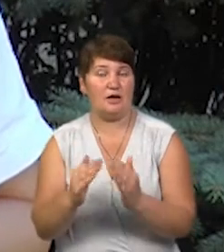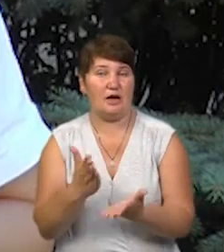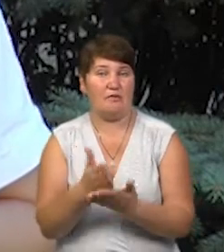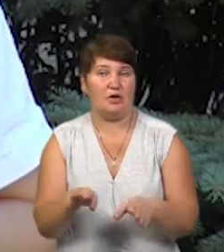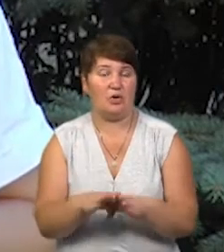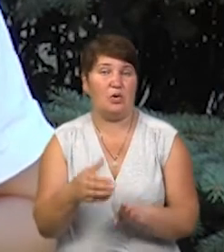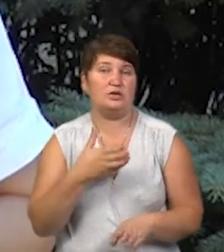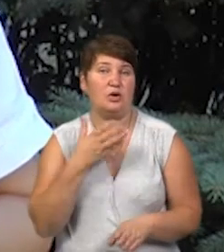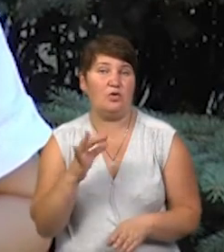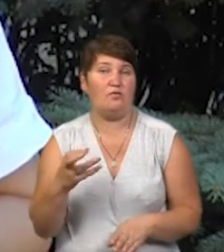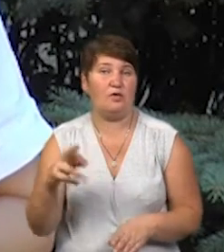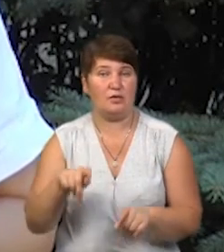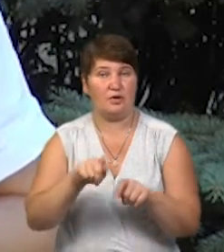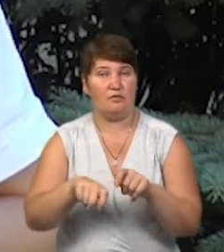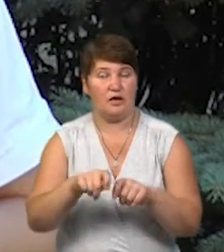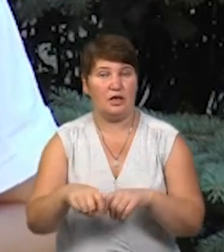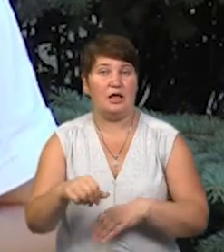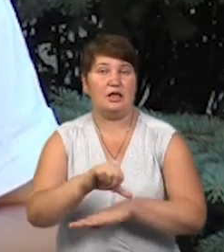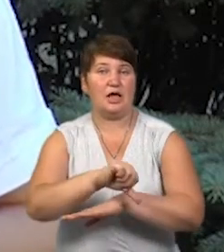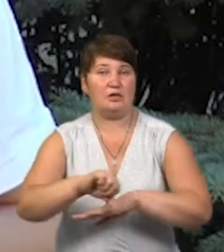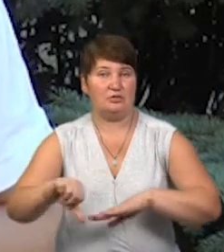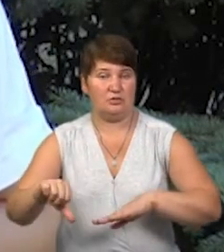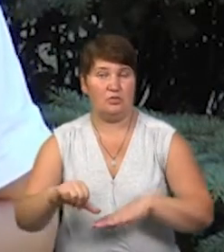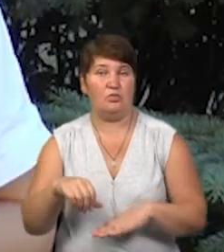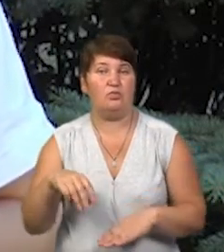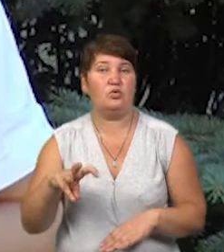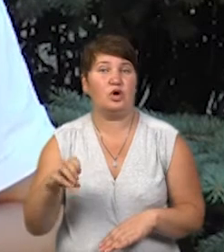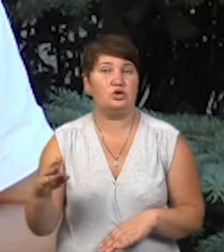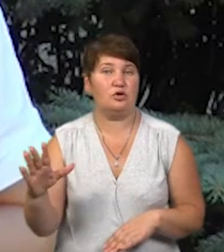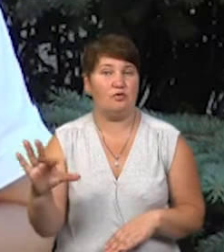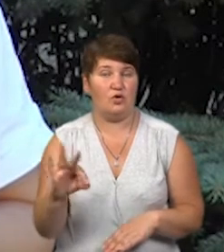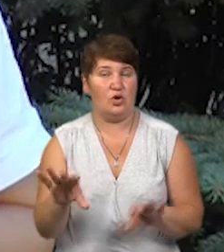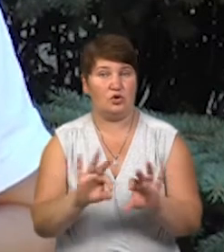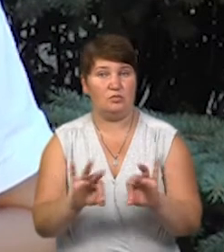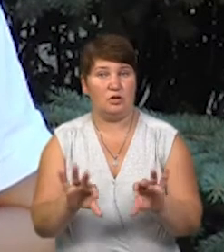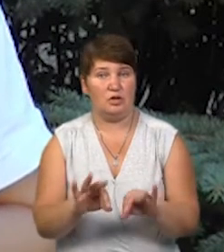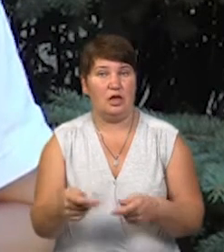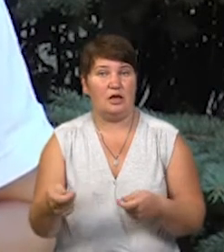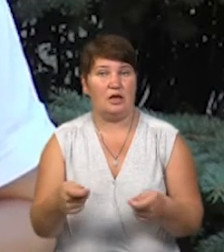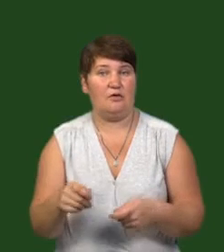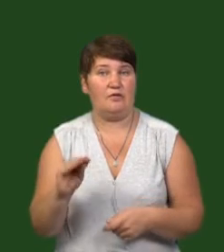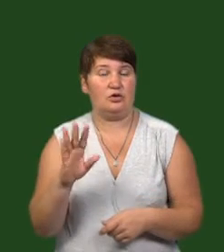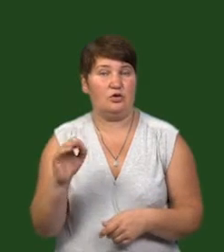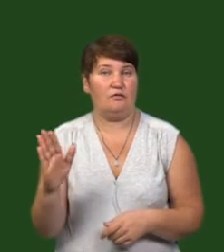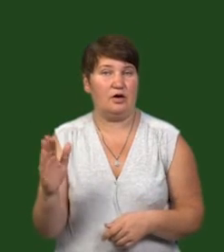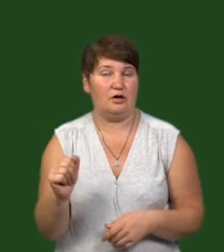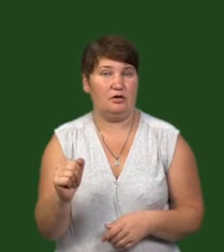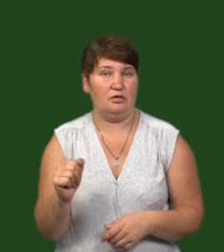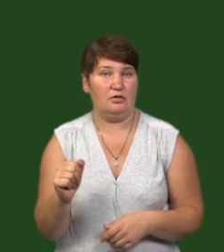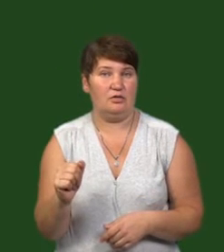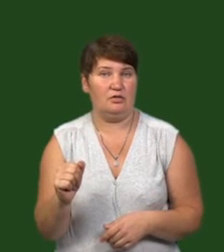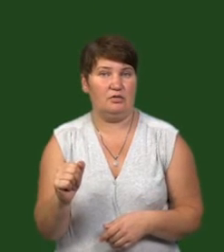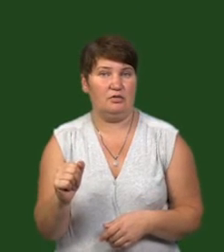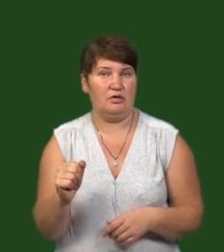страхування перевіряють і на пунктах пропуску Мукачівського прикордонного загону, розповіла його речниця Леся Федорова. Рівняно з